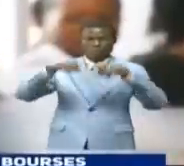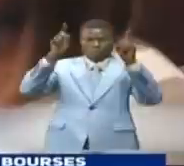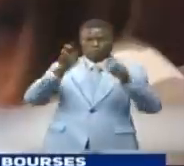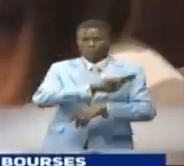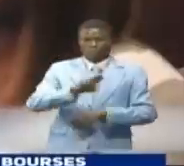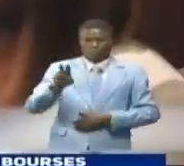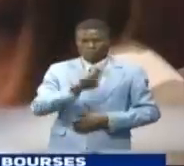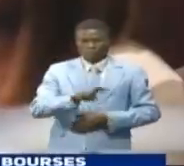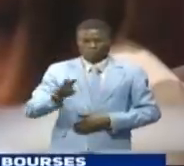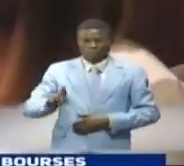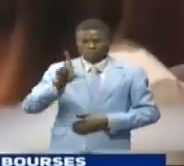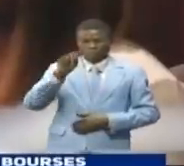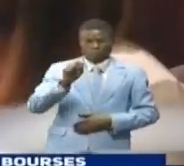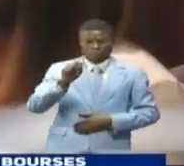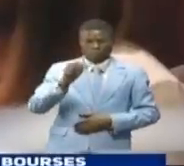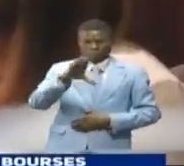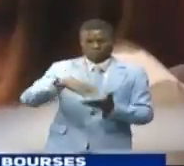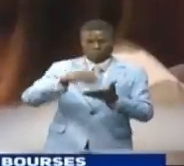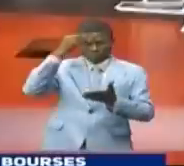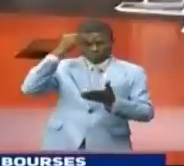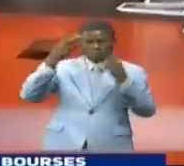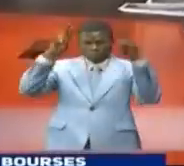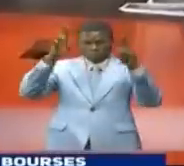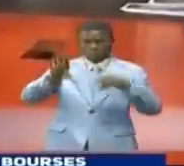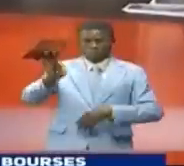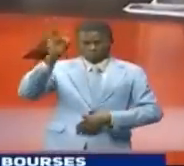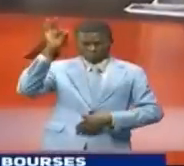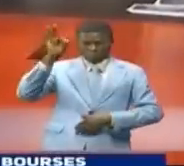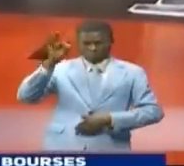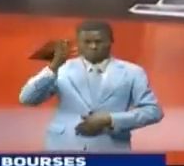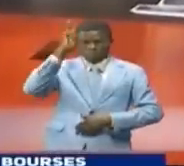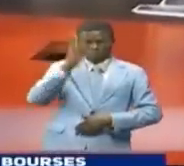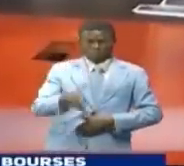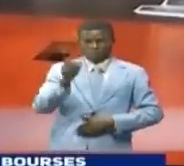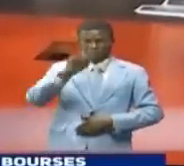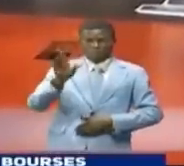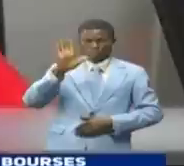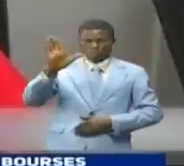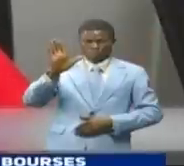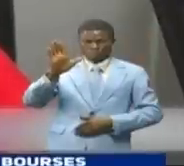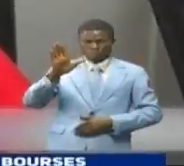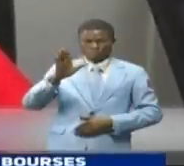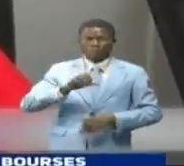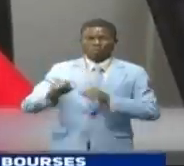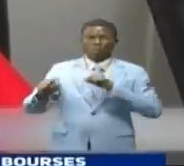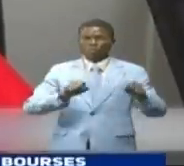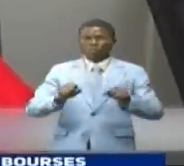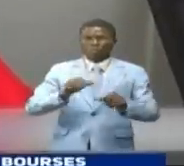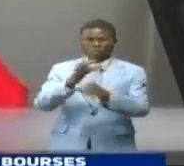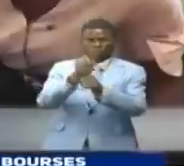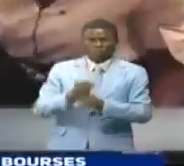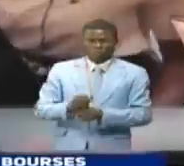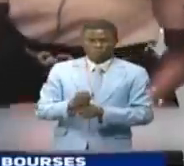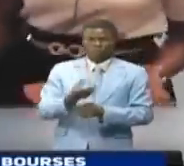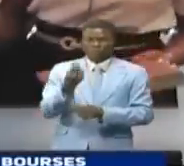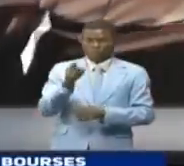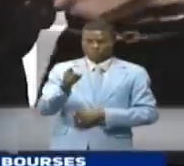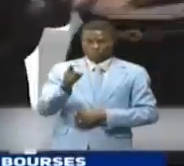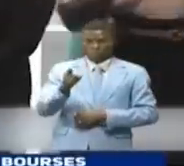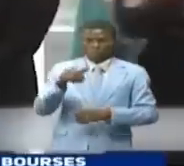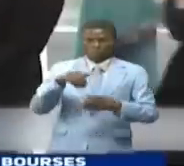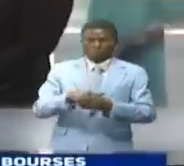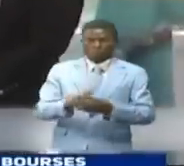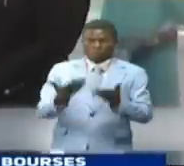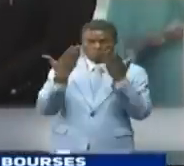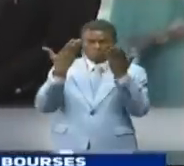2022, les 20 premiers candidats ont été retenus sur 335 inscrits et bénéficieront de 7 bourses tout au long